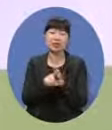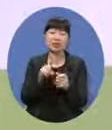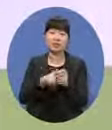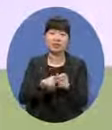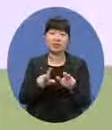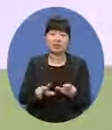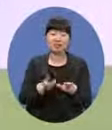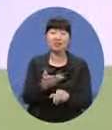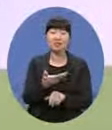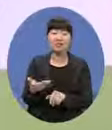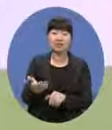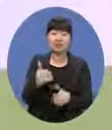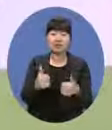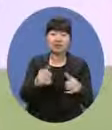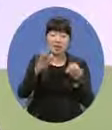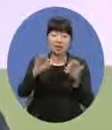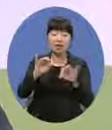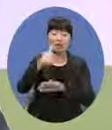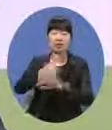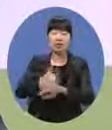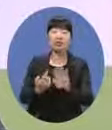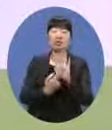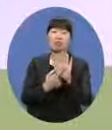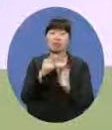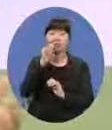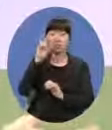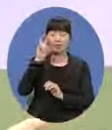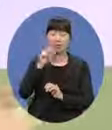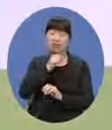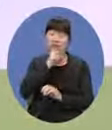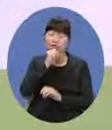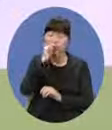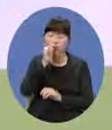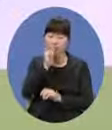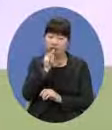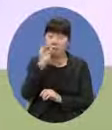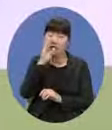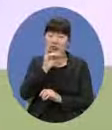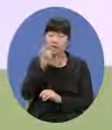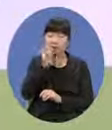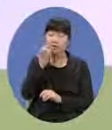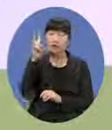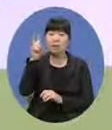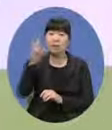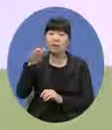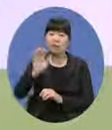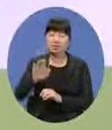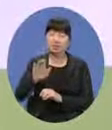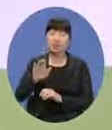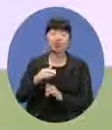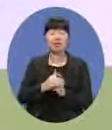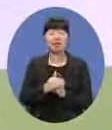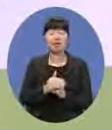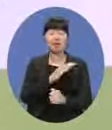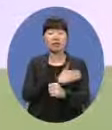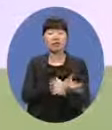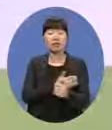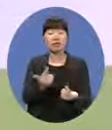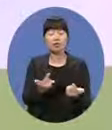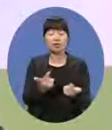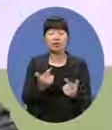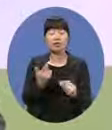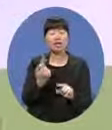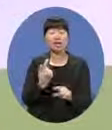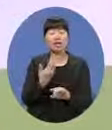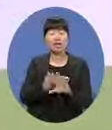너희들이 지금가 가지고 시험을 보면 결과가 나오겠지 성적이 뭐 좋을 수도 있고 나쁠 수도 있는데 뭐 컨디션을 따 다를 수도 있고 하지만 변화